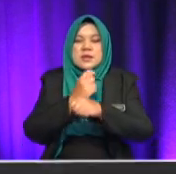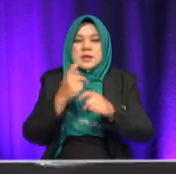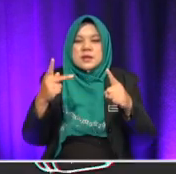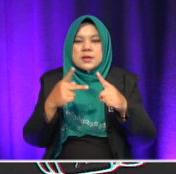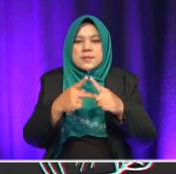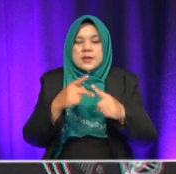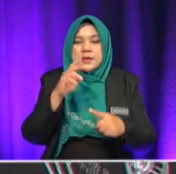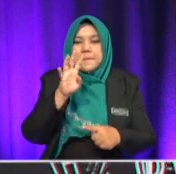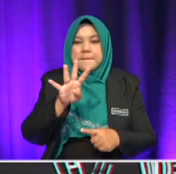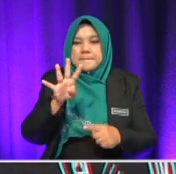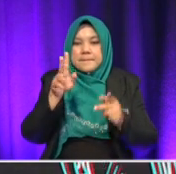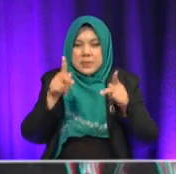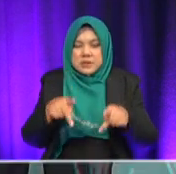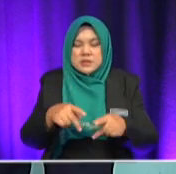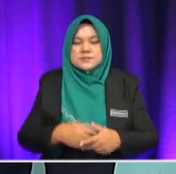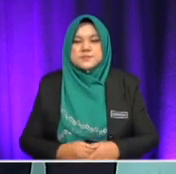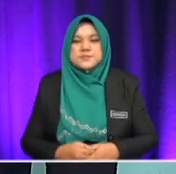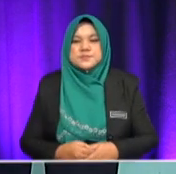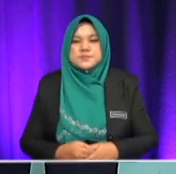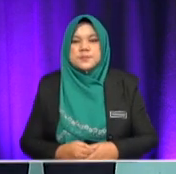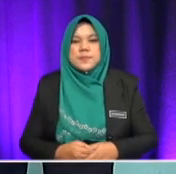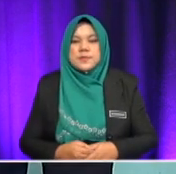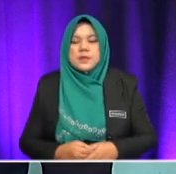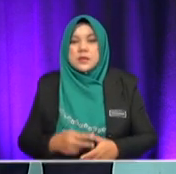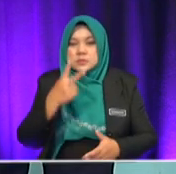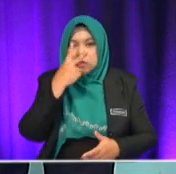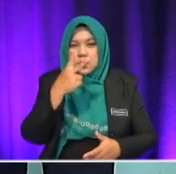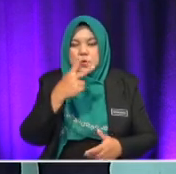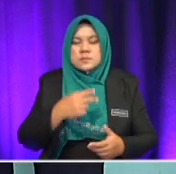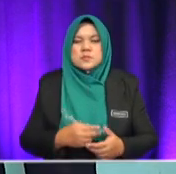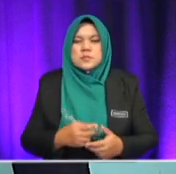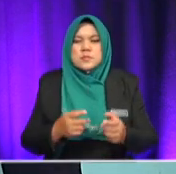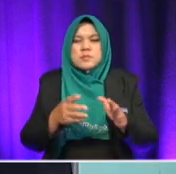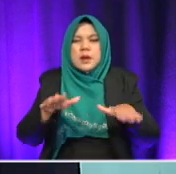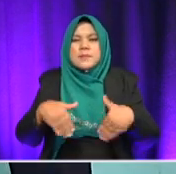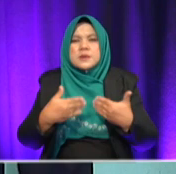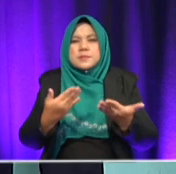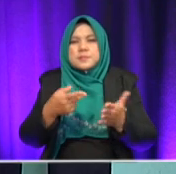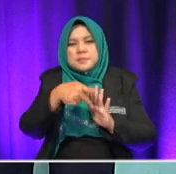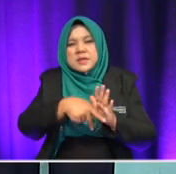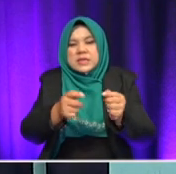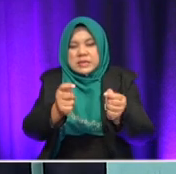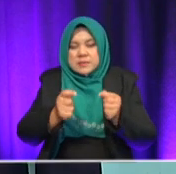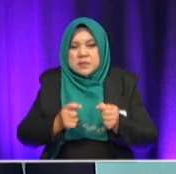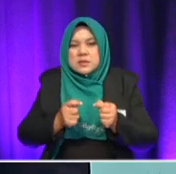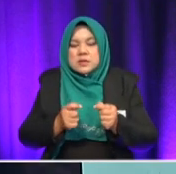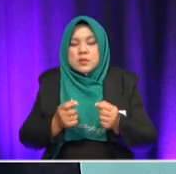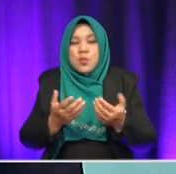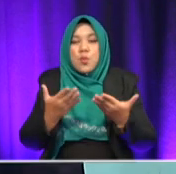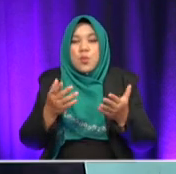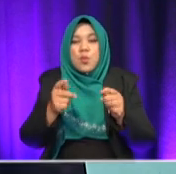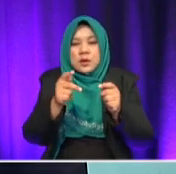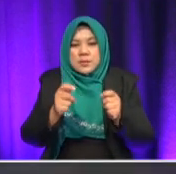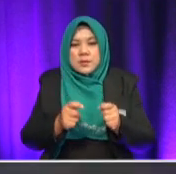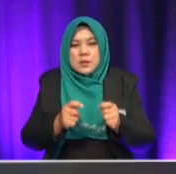ini ya begitu juga murid di luar sana ya Oke sekarang kita ke tengok kepada penerima pula tadi kita sebut orang yang terima sudah pastinya